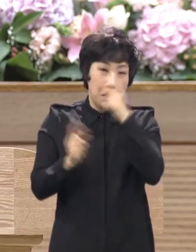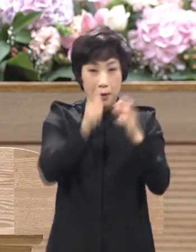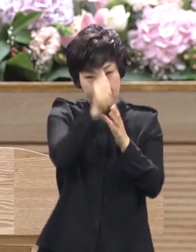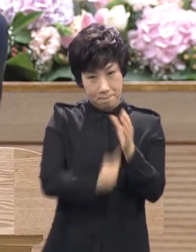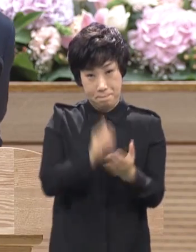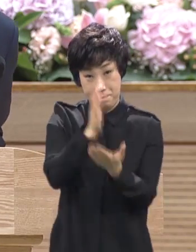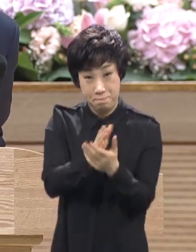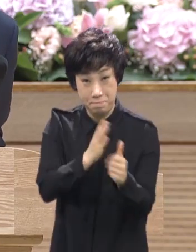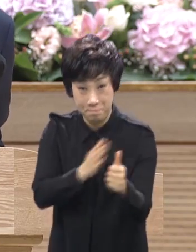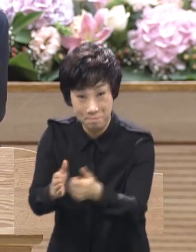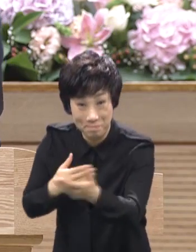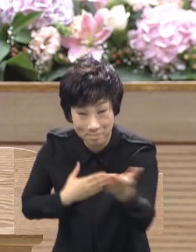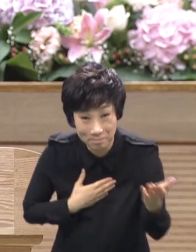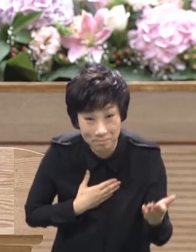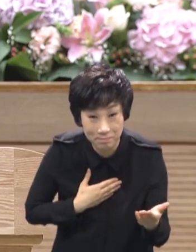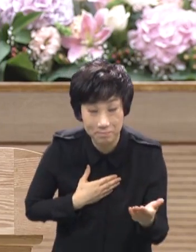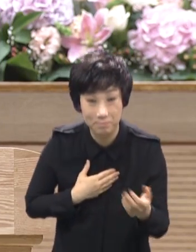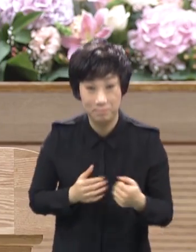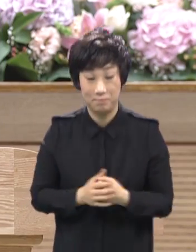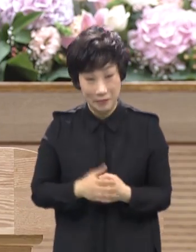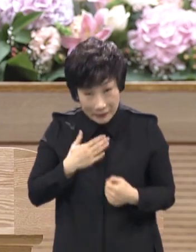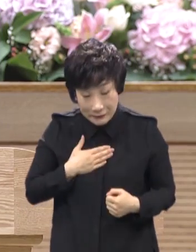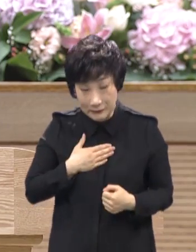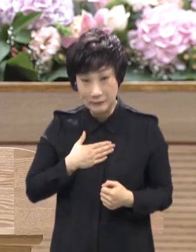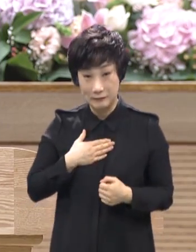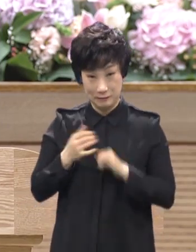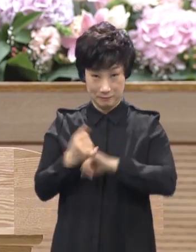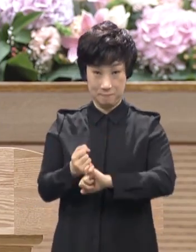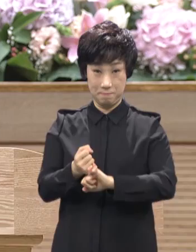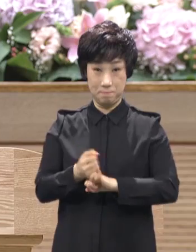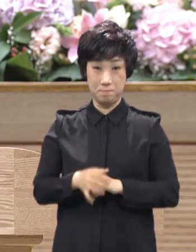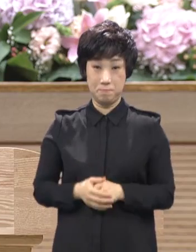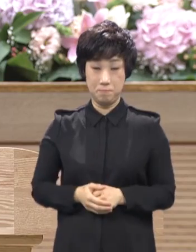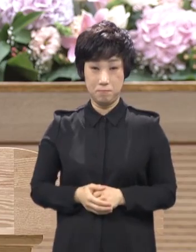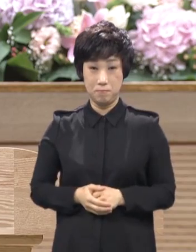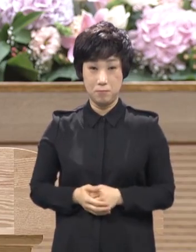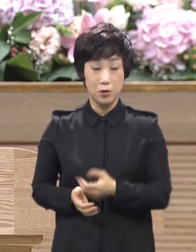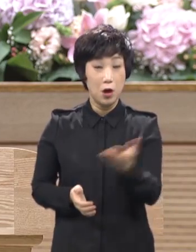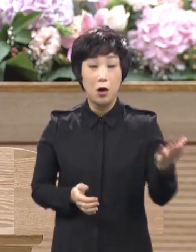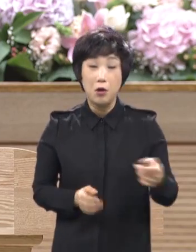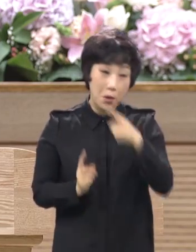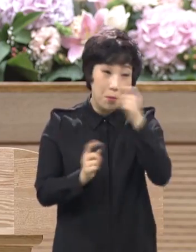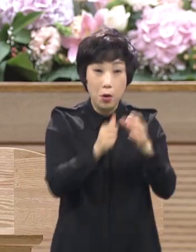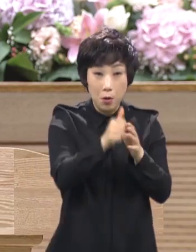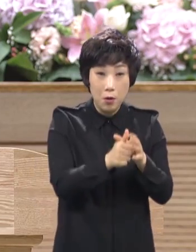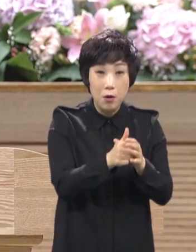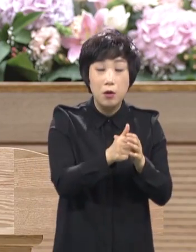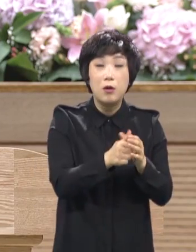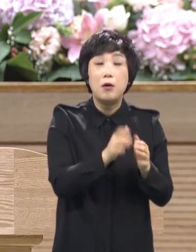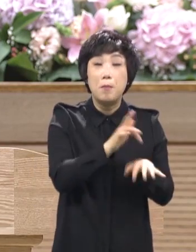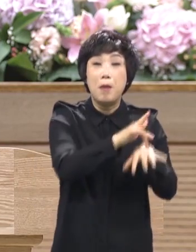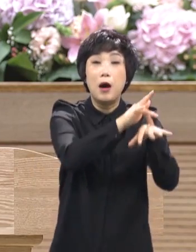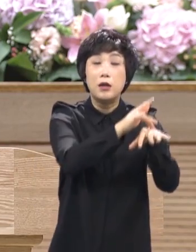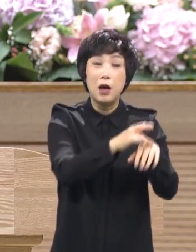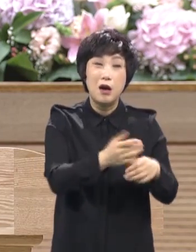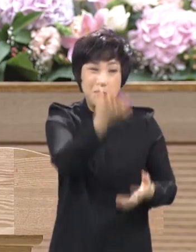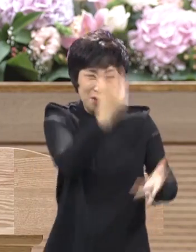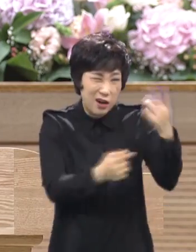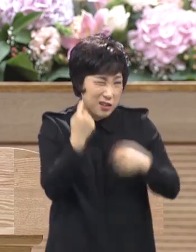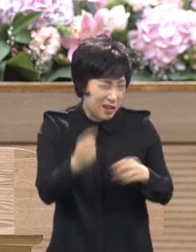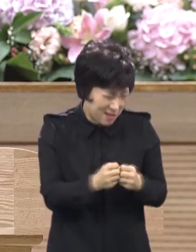미혹당하지 말자. 당하지 말자. 응? 저희를 미혹하는 마귀가